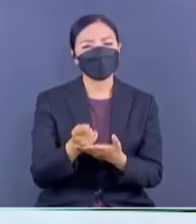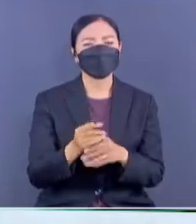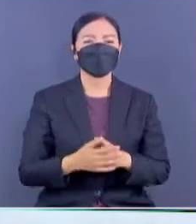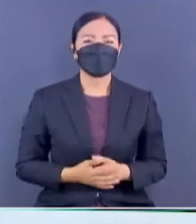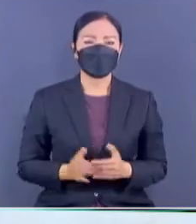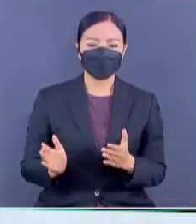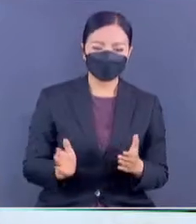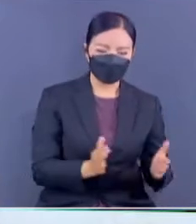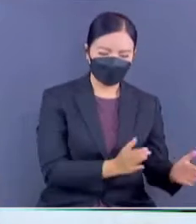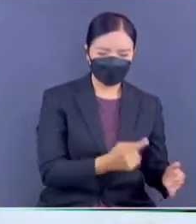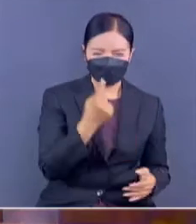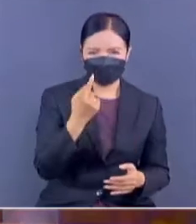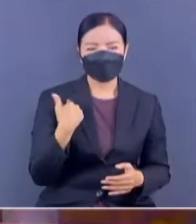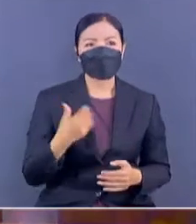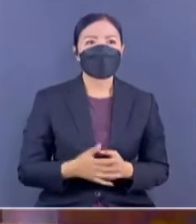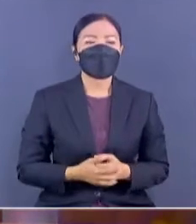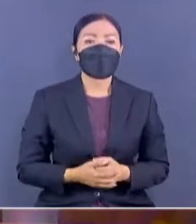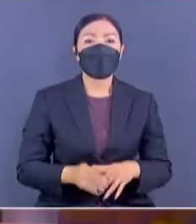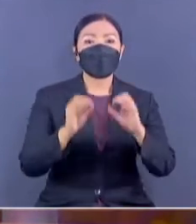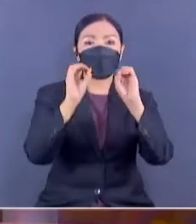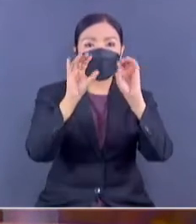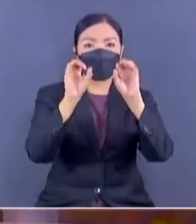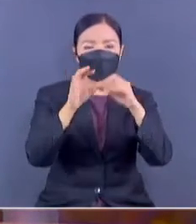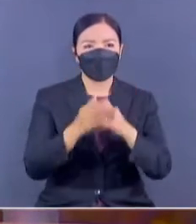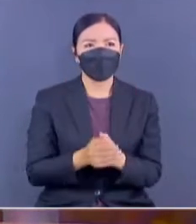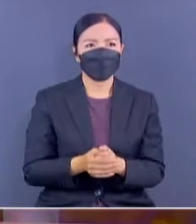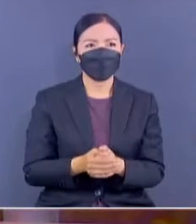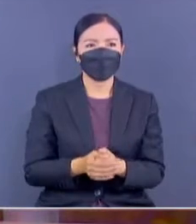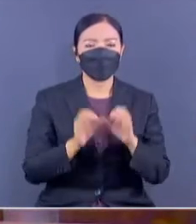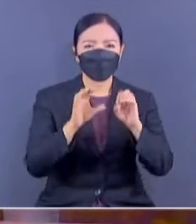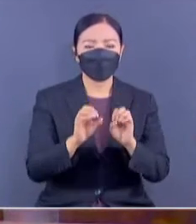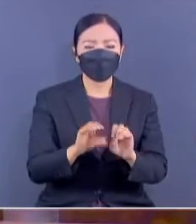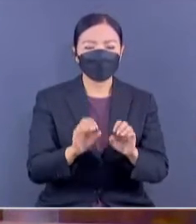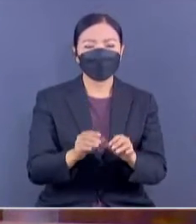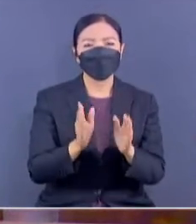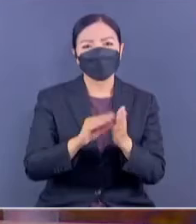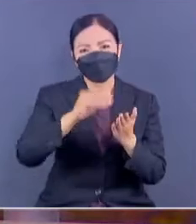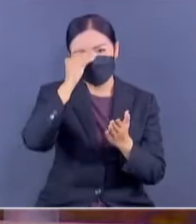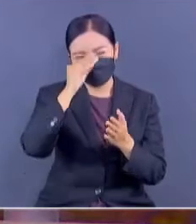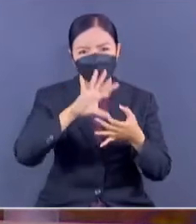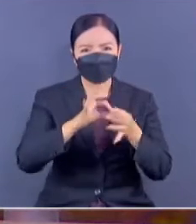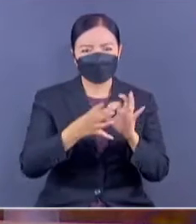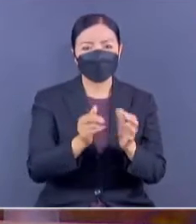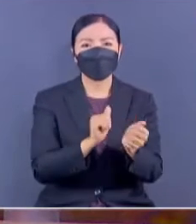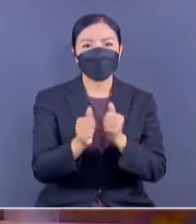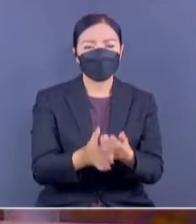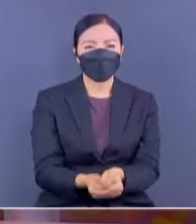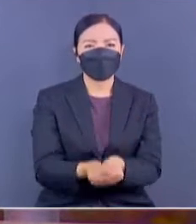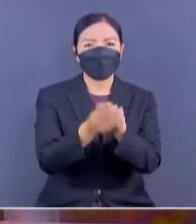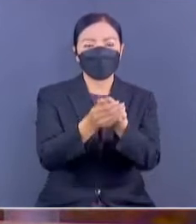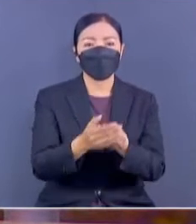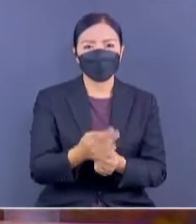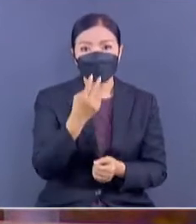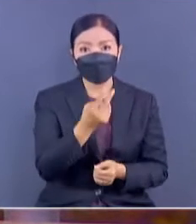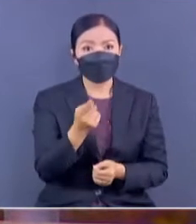เอาคราวนี้ไปดูความทุ่มเทอีกหนึ่งด้านครับเป็นความทุ่มเทของครูผู้ฝึกสอนนักเรียนเพื่อให้เล่นกีฬาประจำโรงเรียนมีการแข่งขันวอลเลย์บอลกันครับ